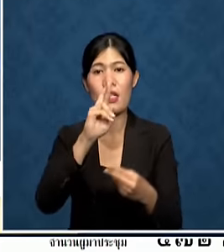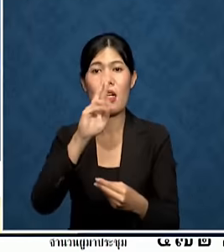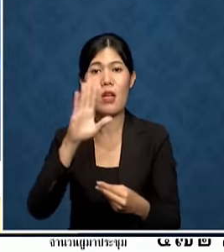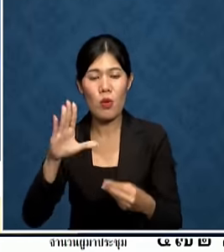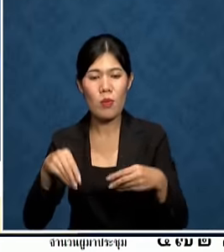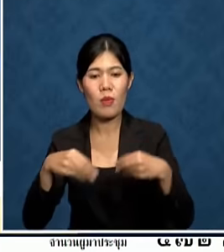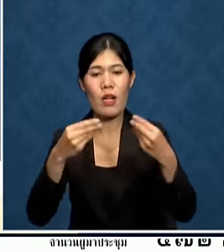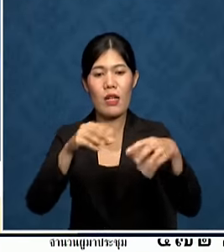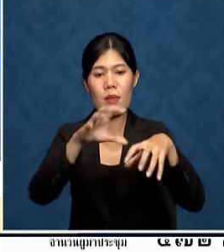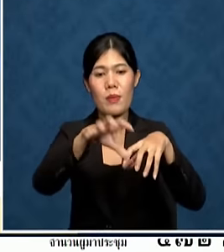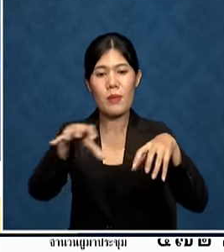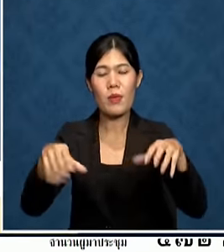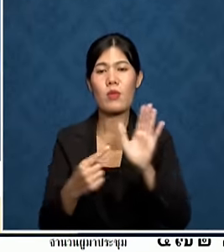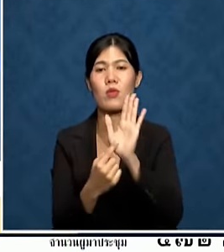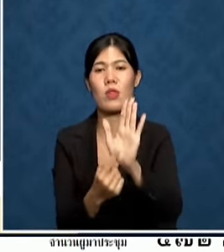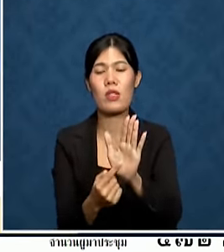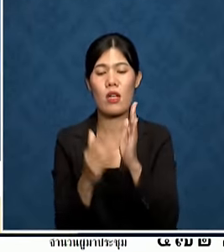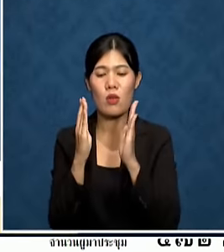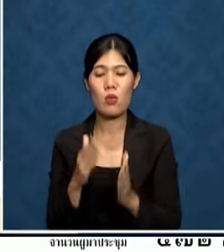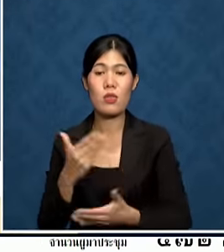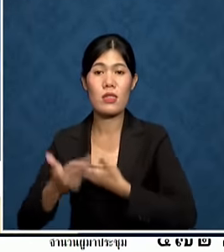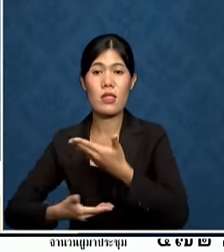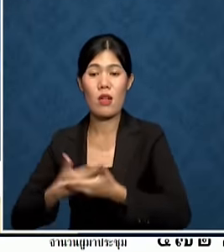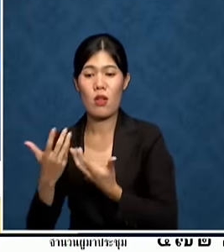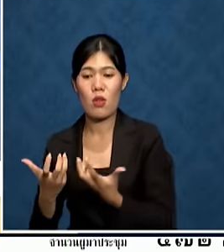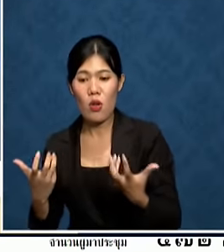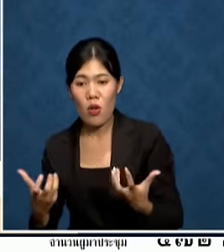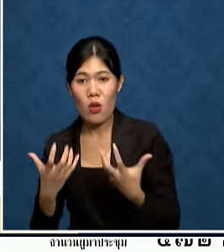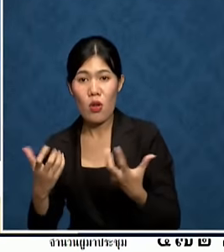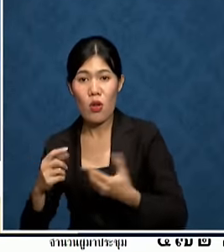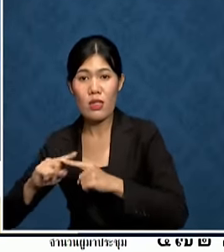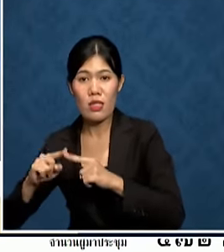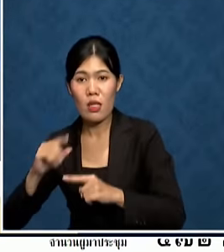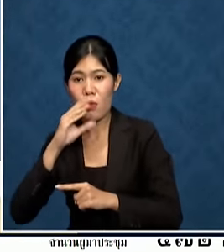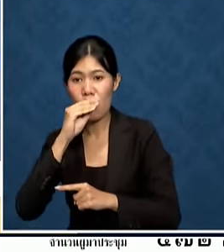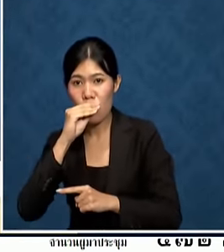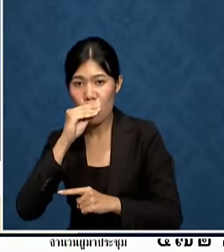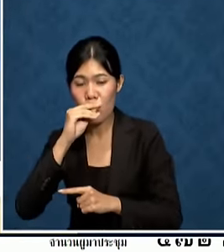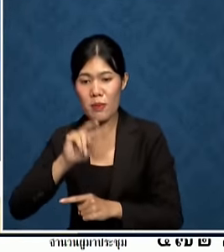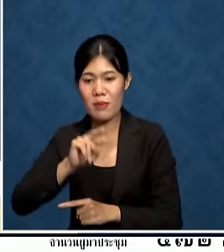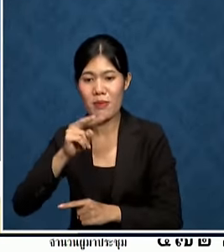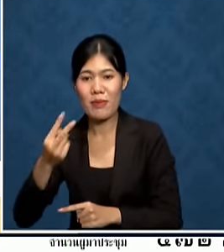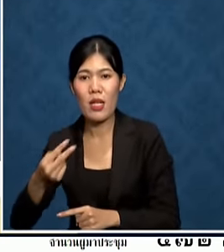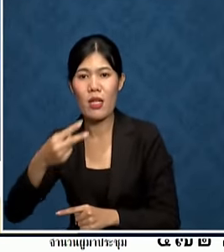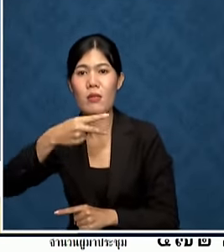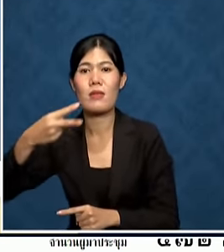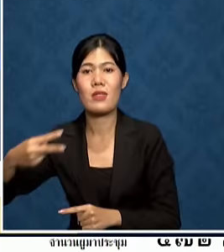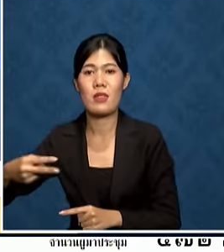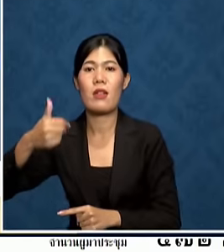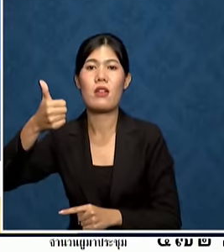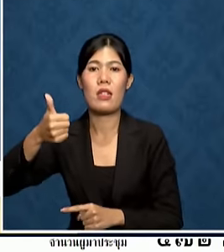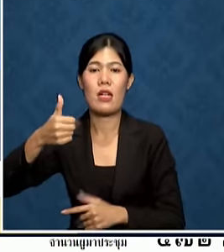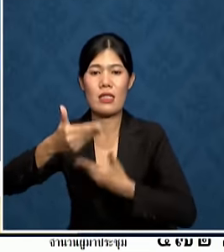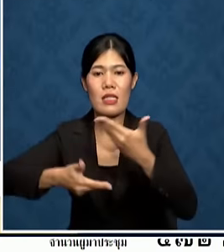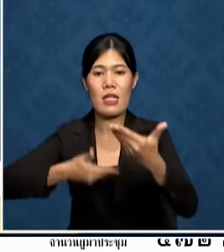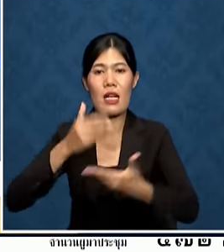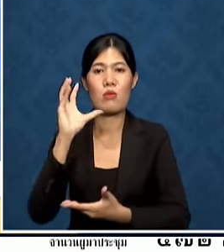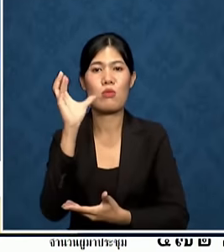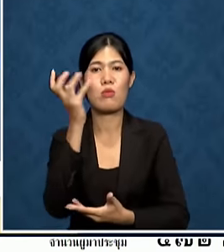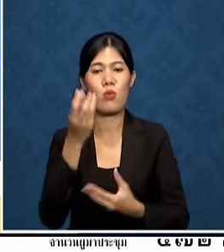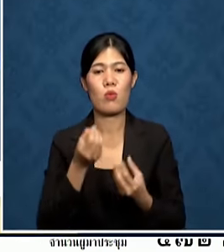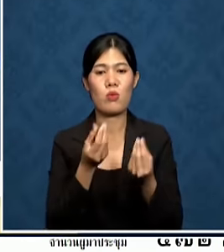แม่ค้าอยู่จังหวัดตัวเองเอาของดีในตัวเองมาพูดขายสินค้า AIแปลงภาษาได้ทันทีเพิ่มโอกาสในการขายได้ทั่วโลกขนาด